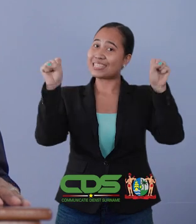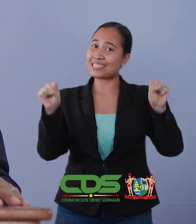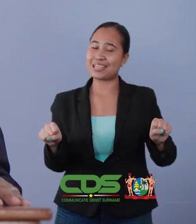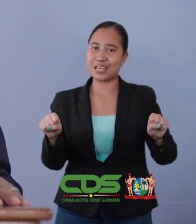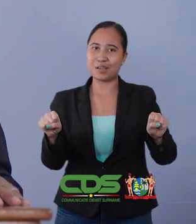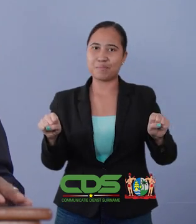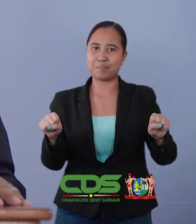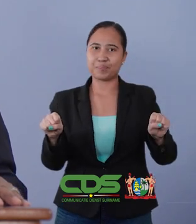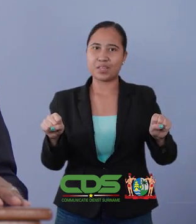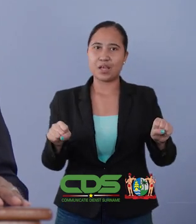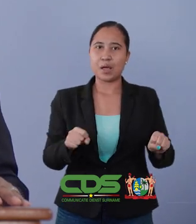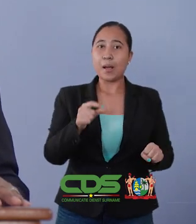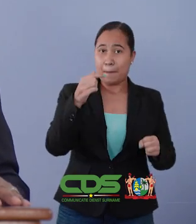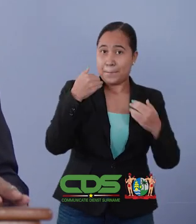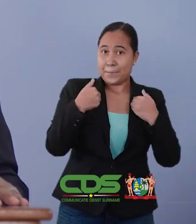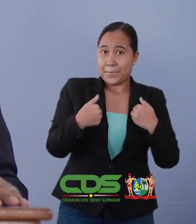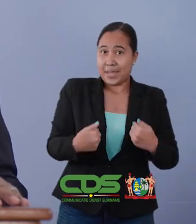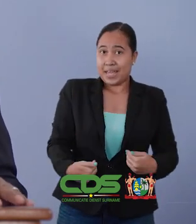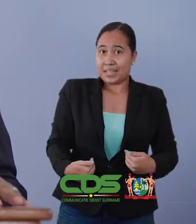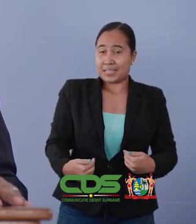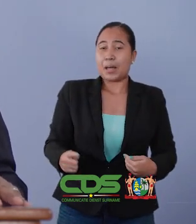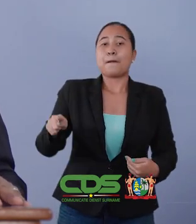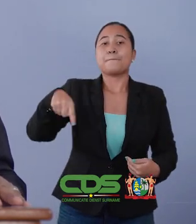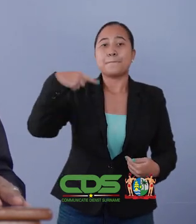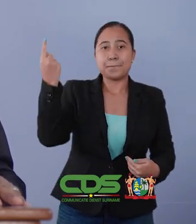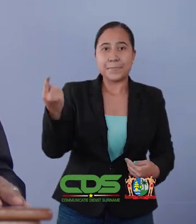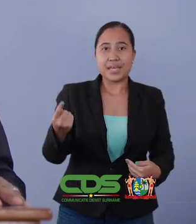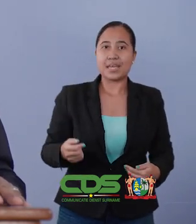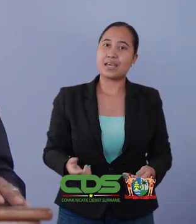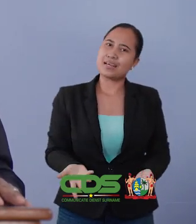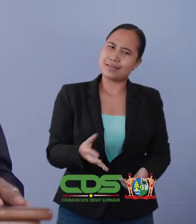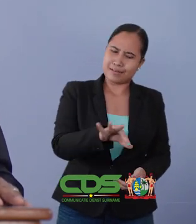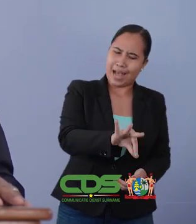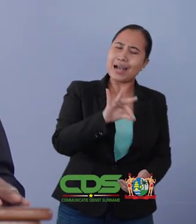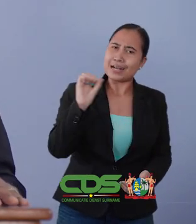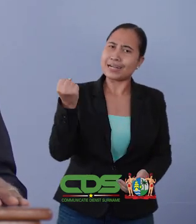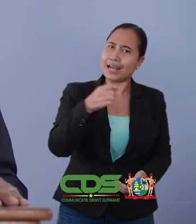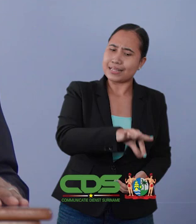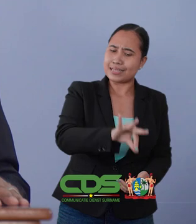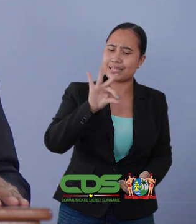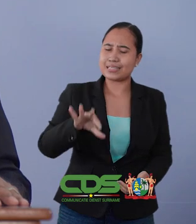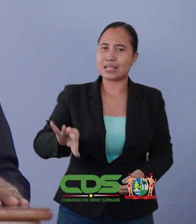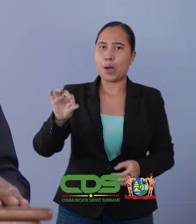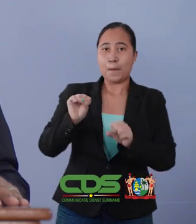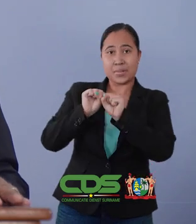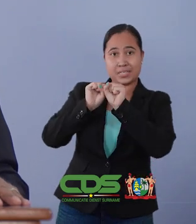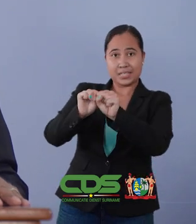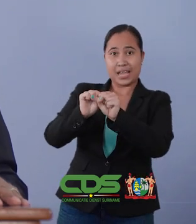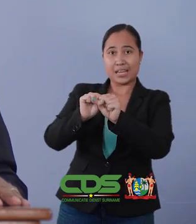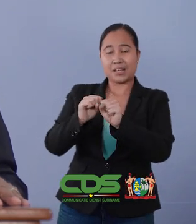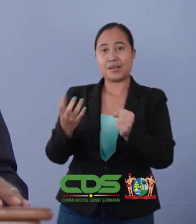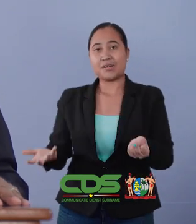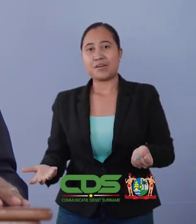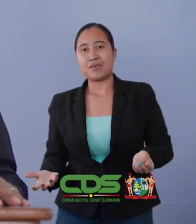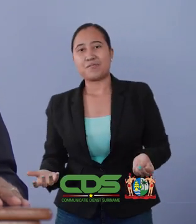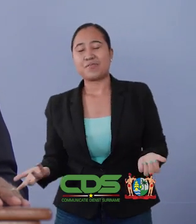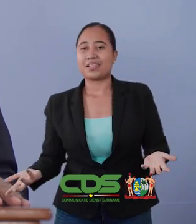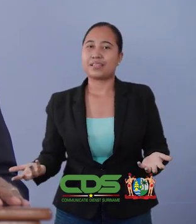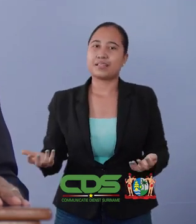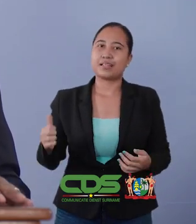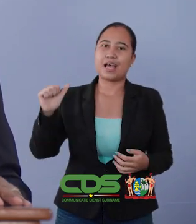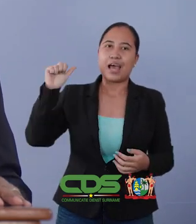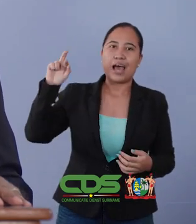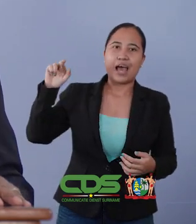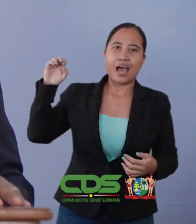systeem waarin de burger meer keuzevrijheid heeft. De bestrijding van armoede in de samenleving